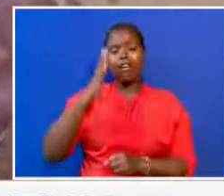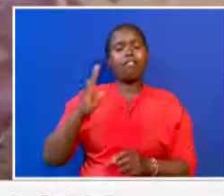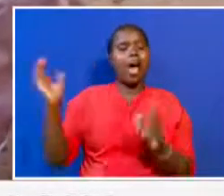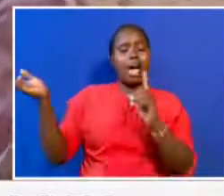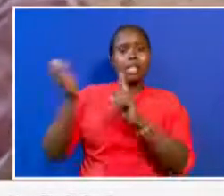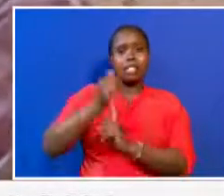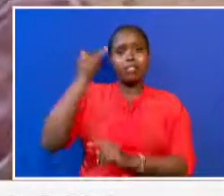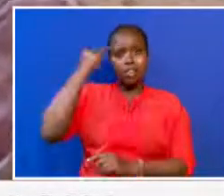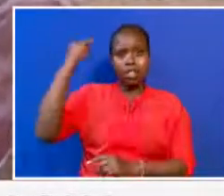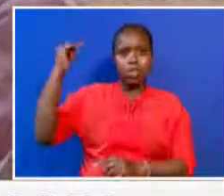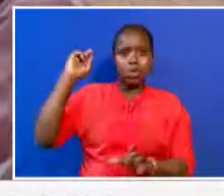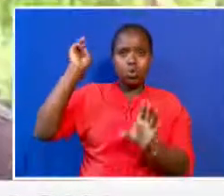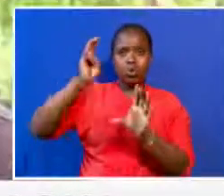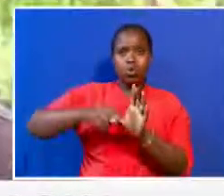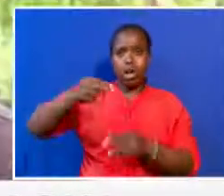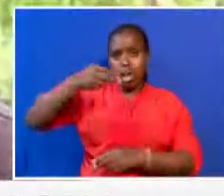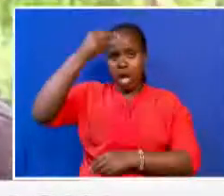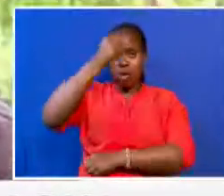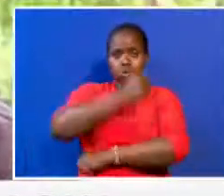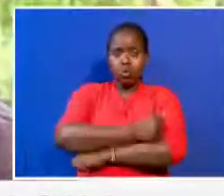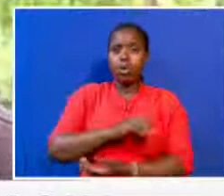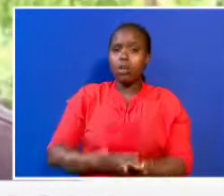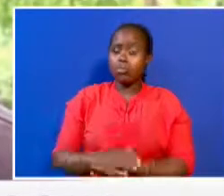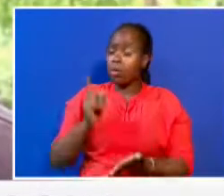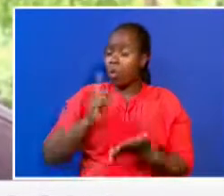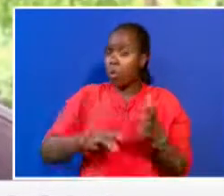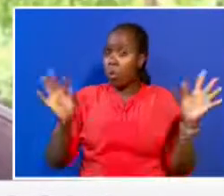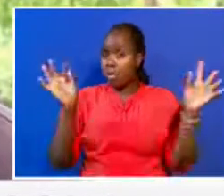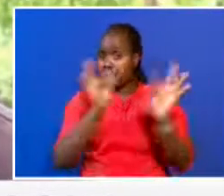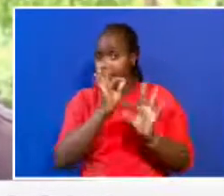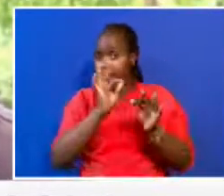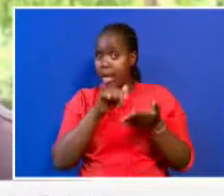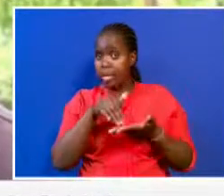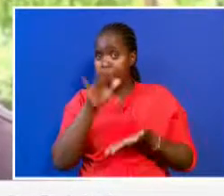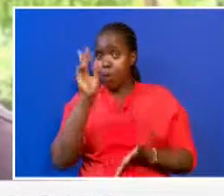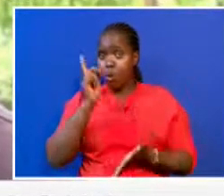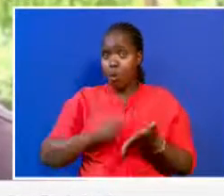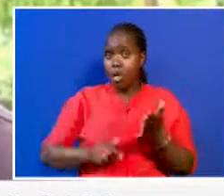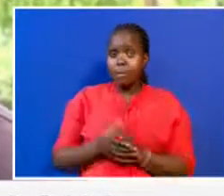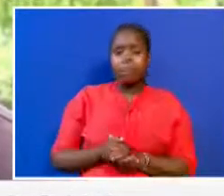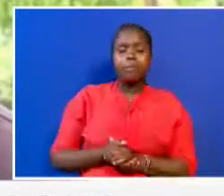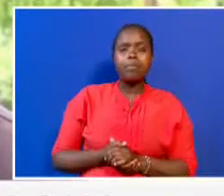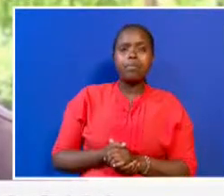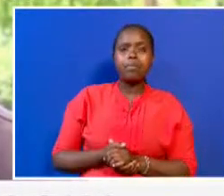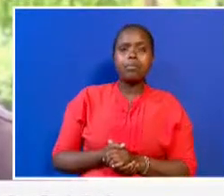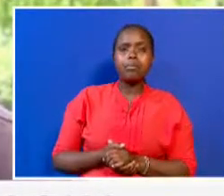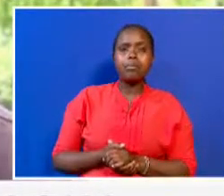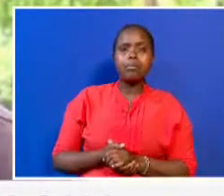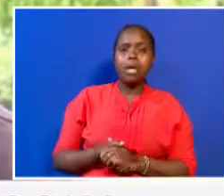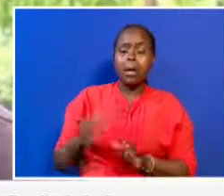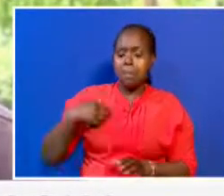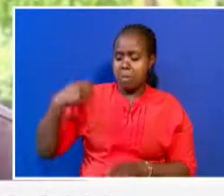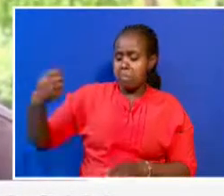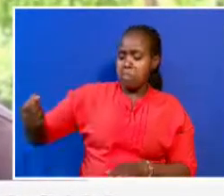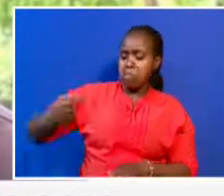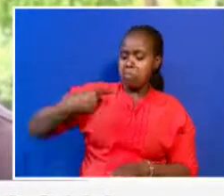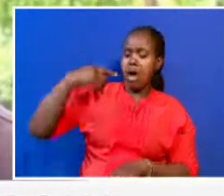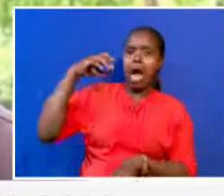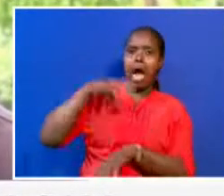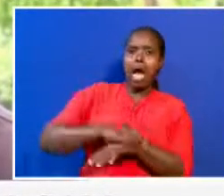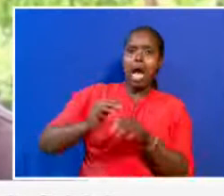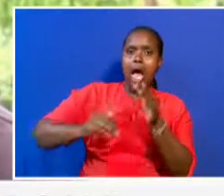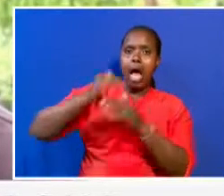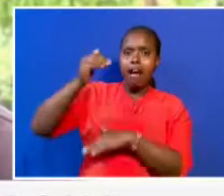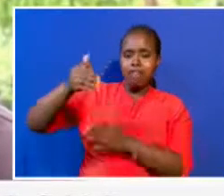yake ya kujiunga na shule ya upili. Na kushangaza ni kwamba nimepata SMS baada